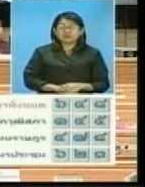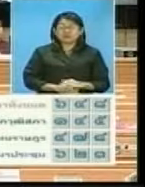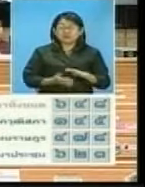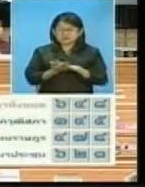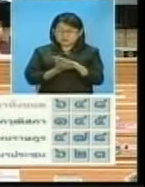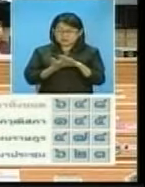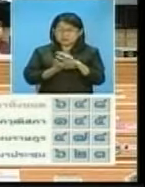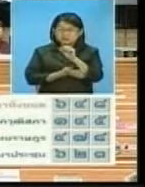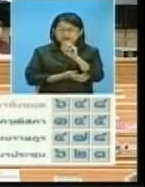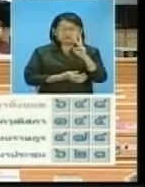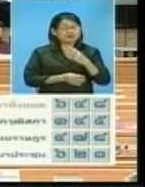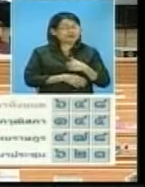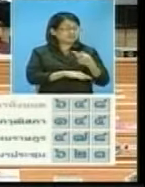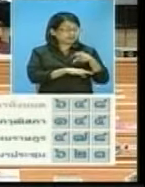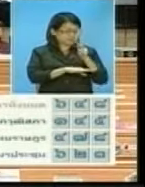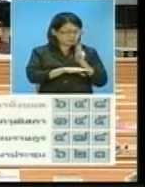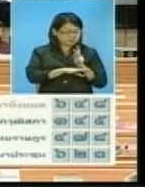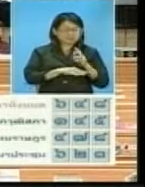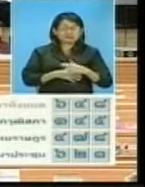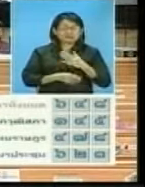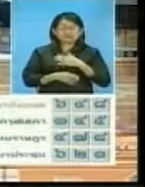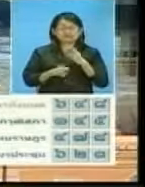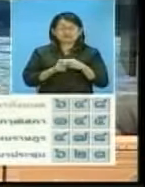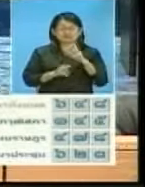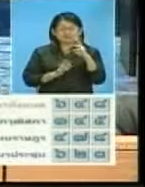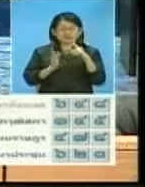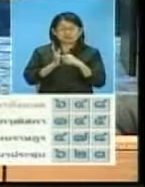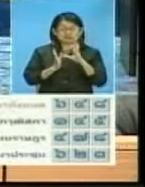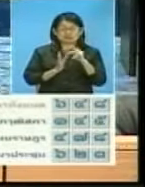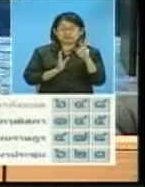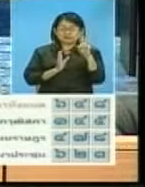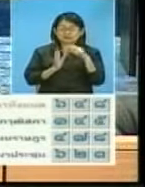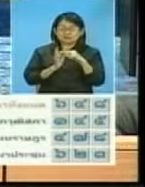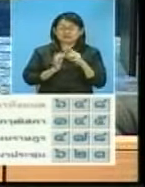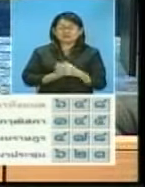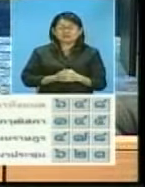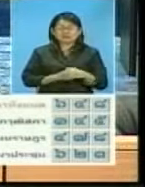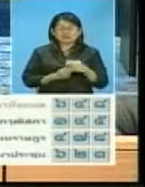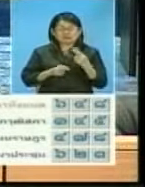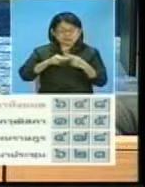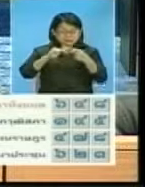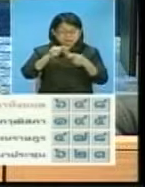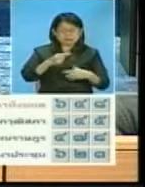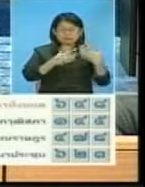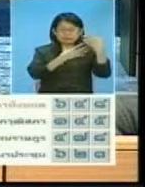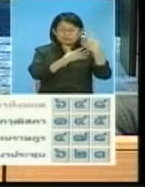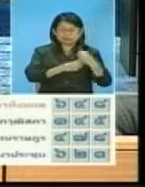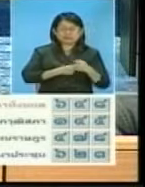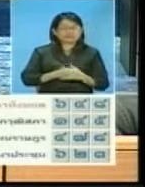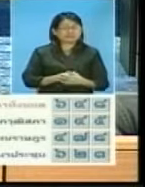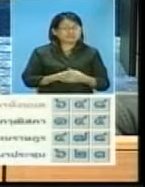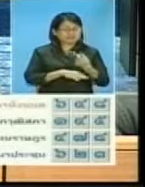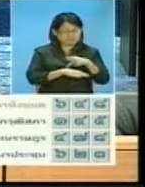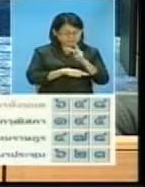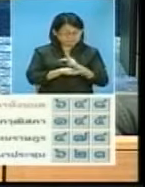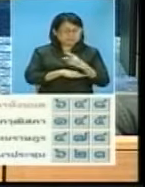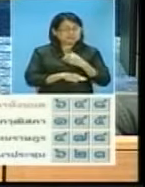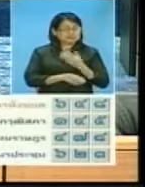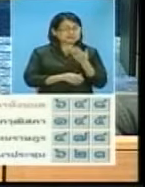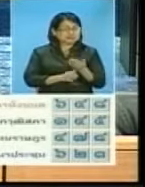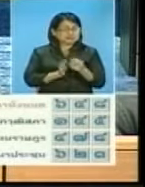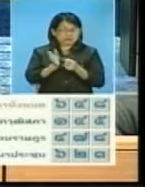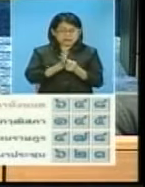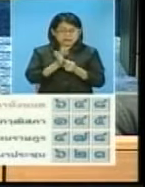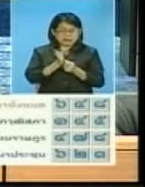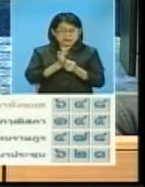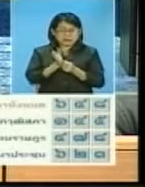ฒิสมาชิกท่านประธานที่เคารพผมวัชระไปทองบัญชีรายชื่อประชาธิปัตย์ท่านประธานครับตามที่ผมได้สงวนความเห็น